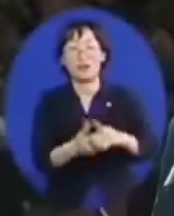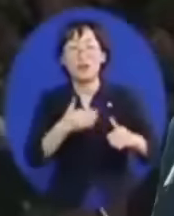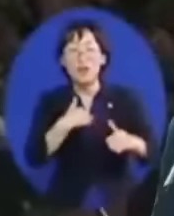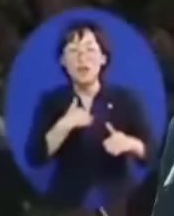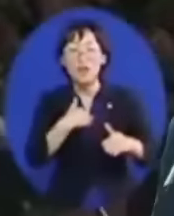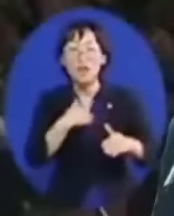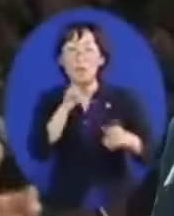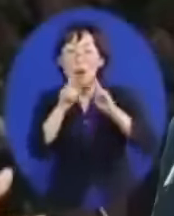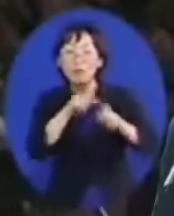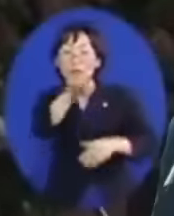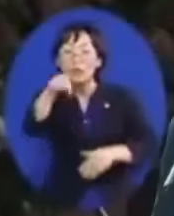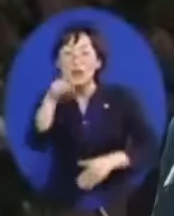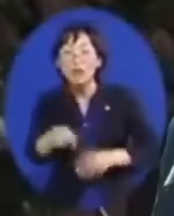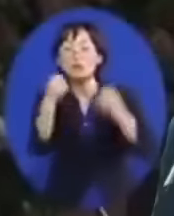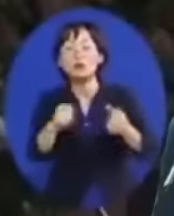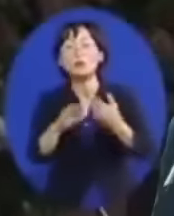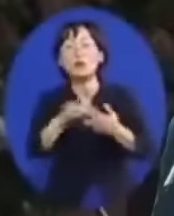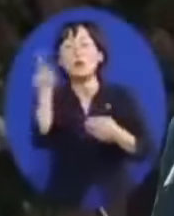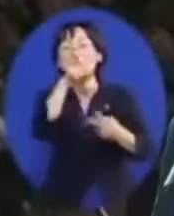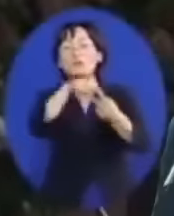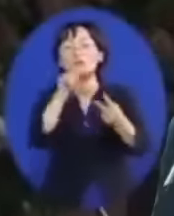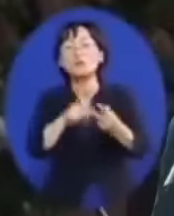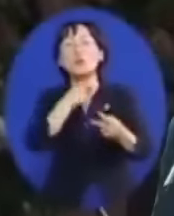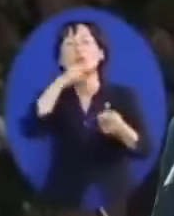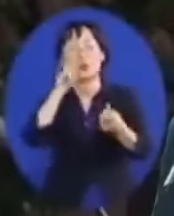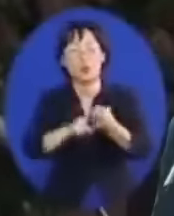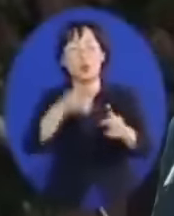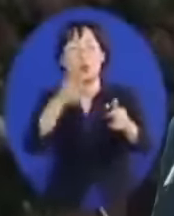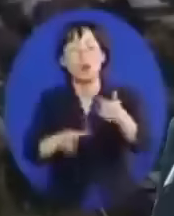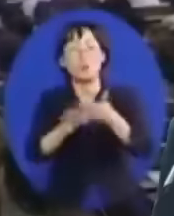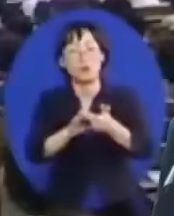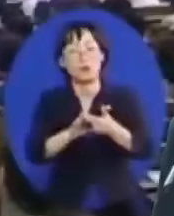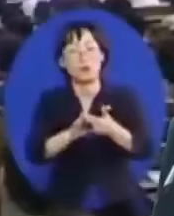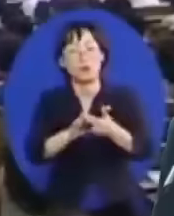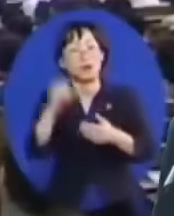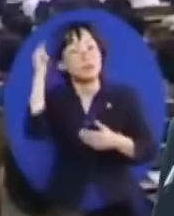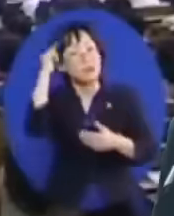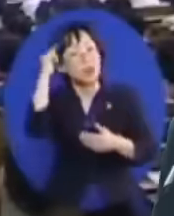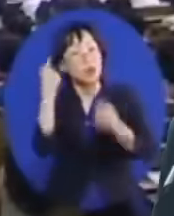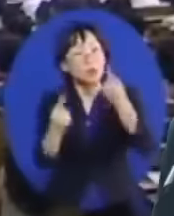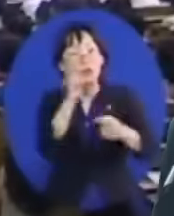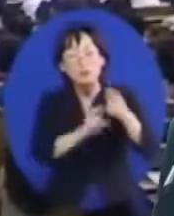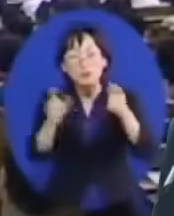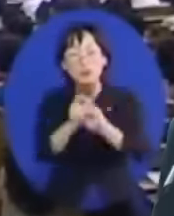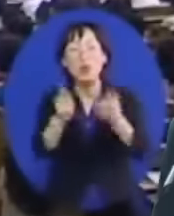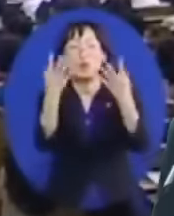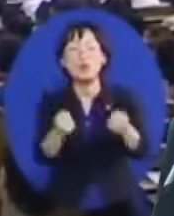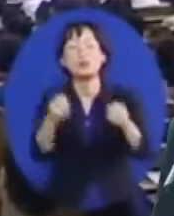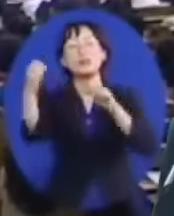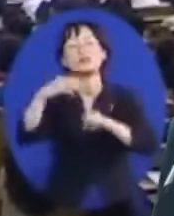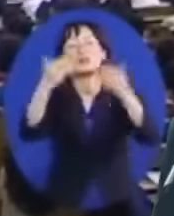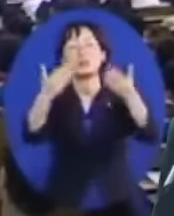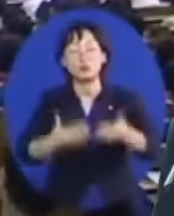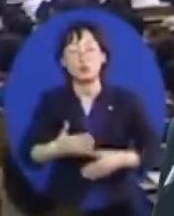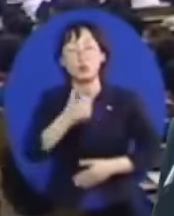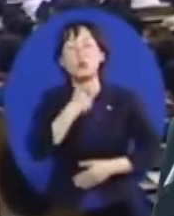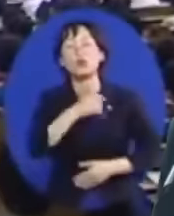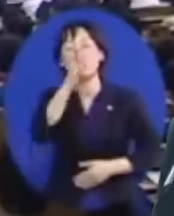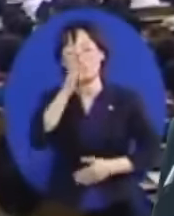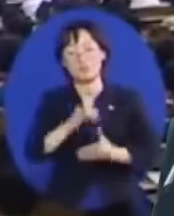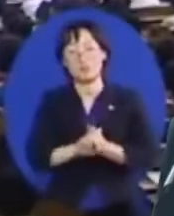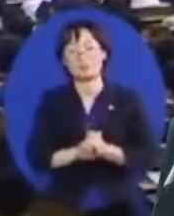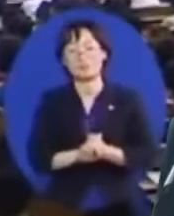너희 안에 거하면 무엇인지 원하는 대로 구하라 이루겠다 했으니 우리가 생각하는 것보다도 훨씬 더 하나님은 응답해 주시기를 원하고 계신